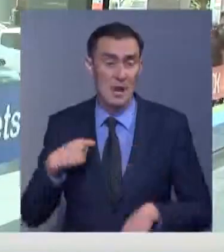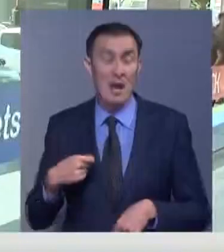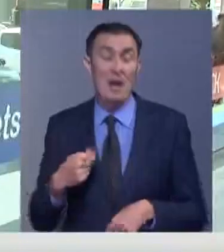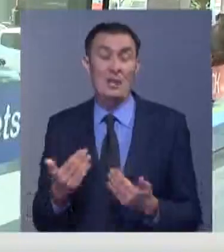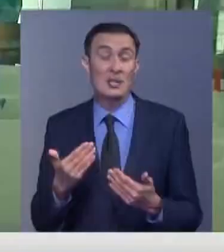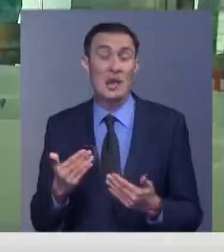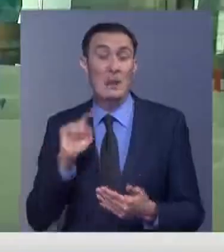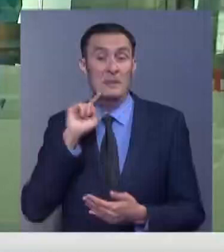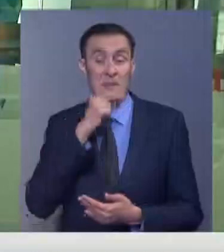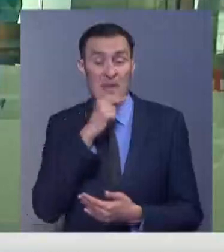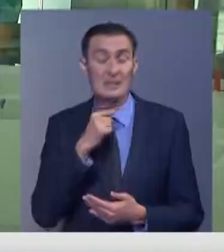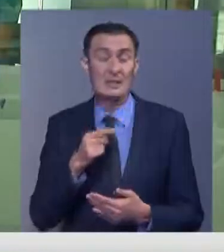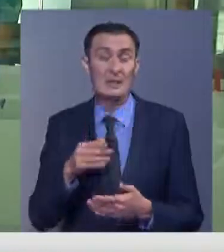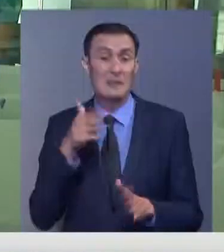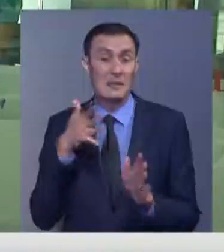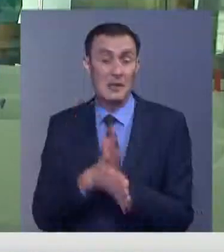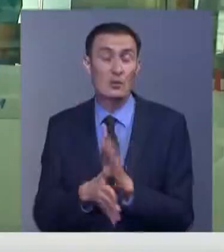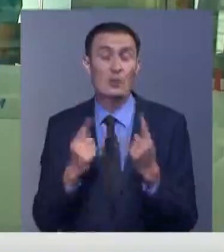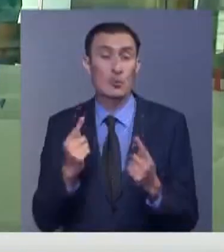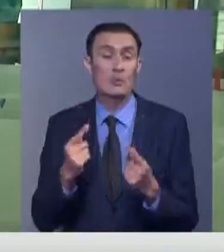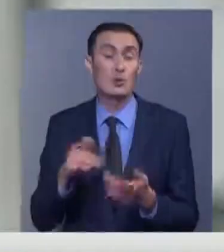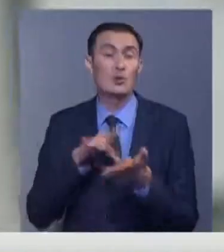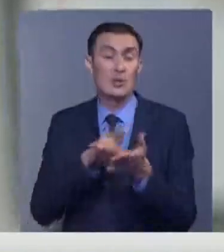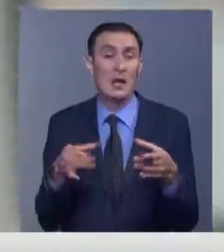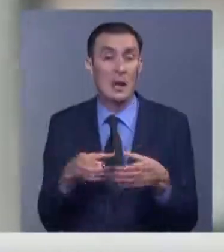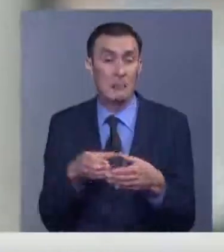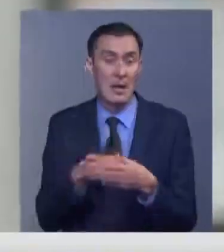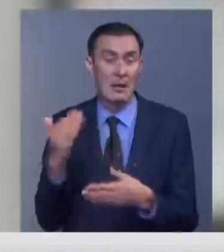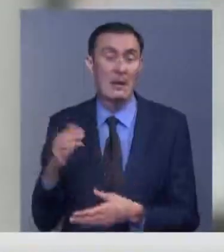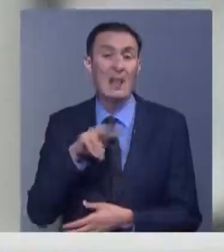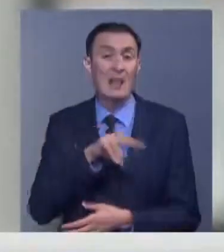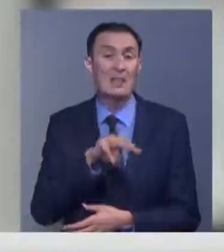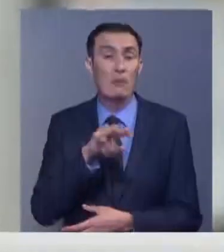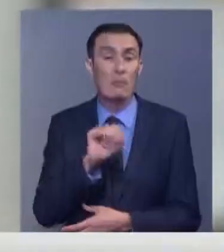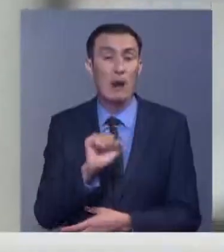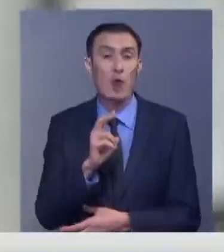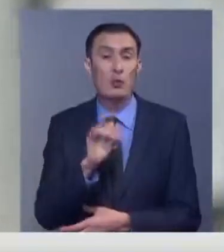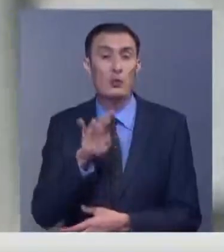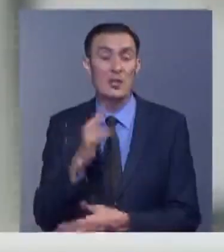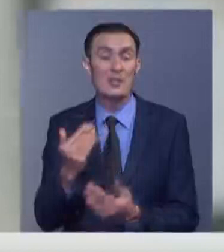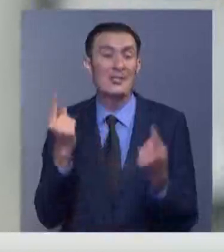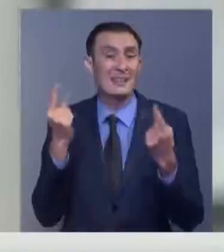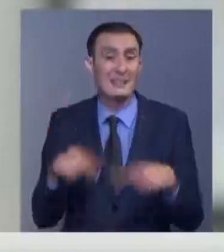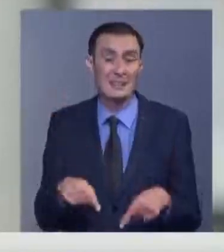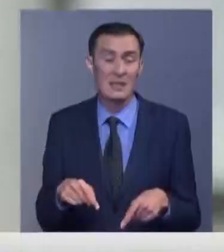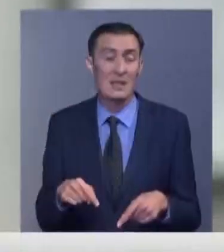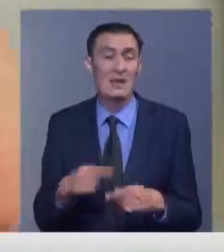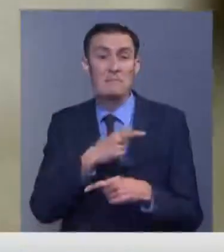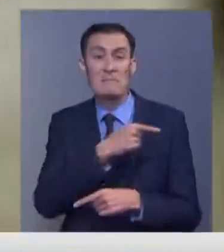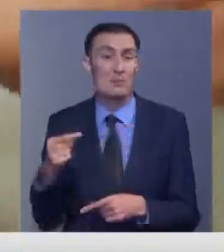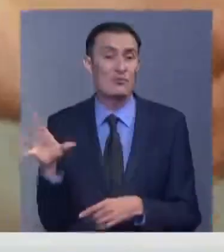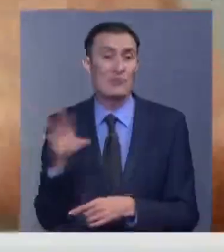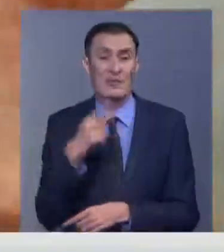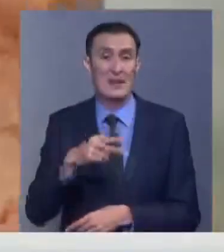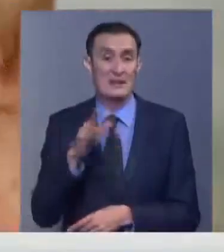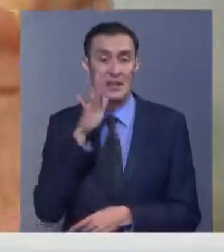тот путь, который выбрала глава одной из старейших туркомпаний страны Лариса Макуян. По ее словам, кризис свел на нет все прошлые 20